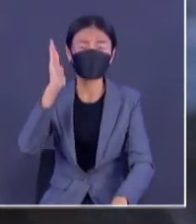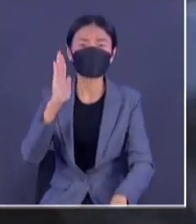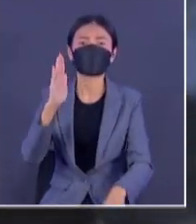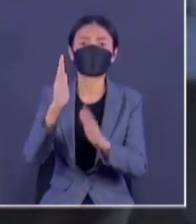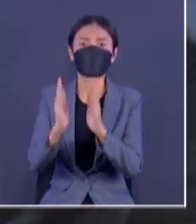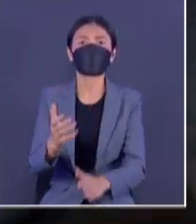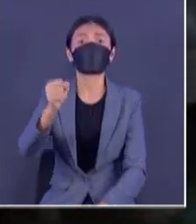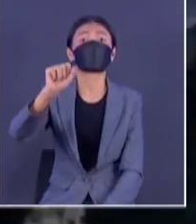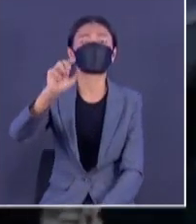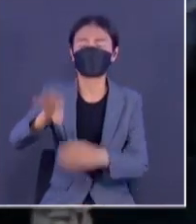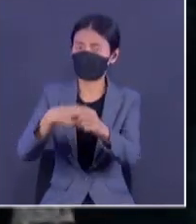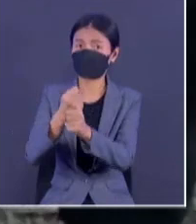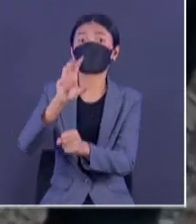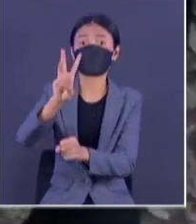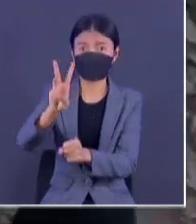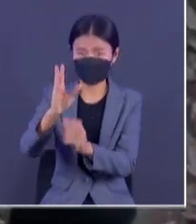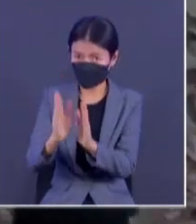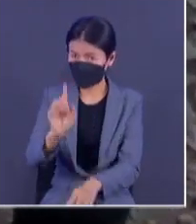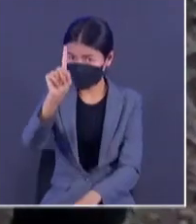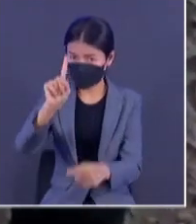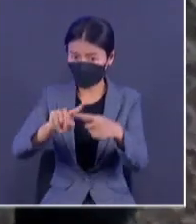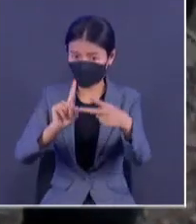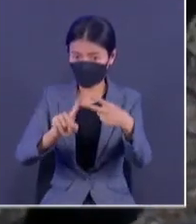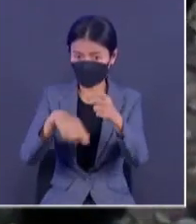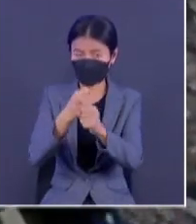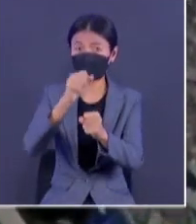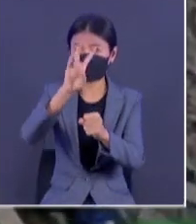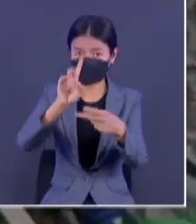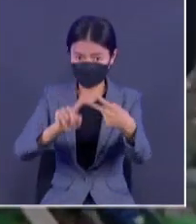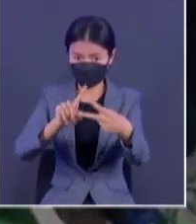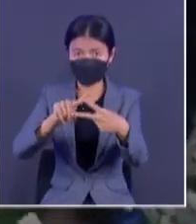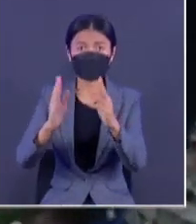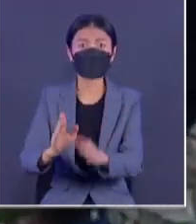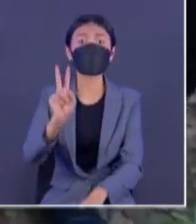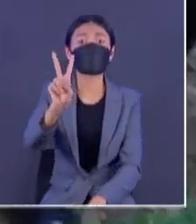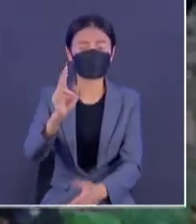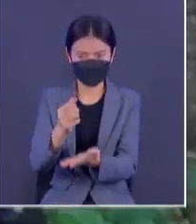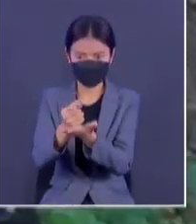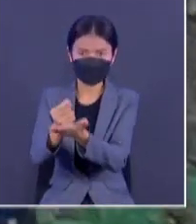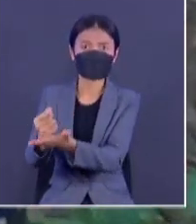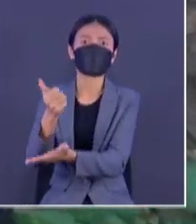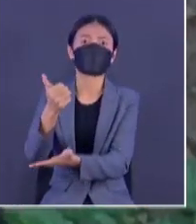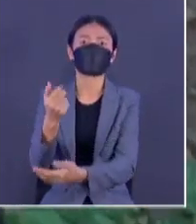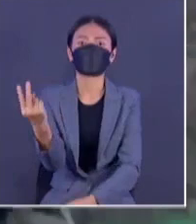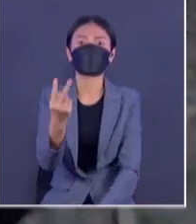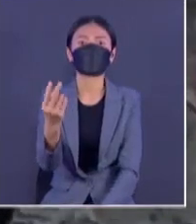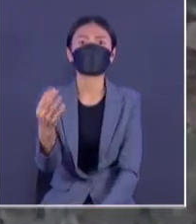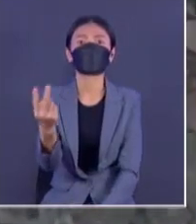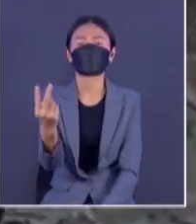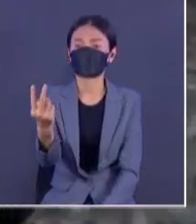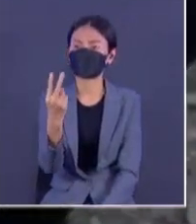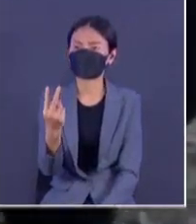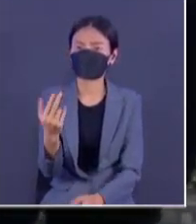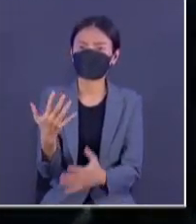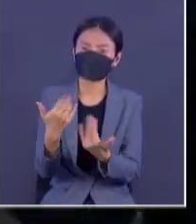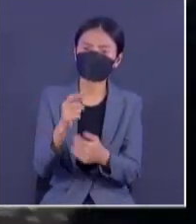1คนแล้วก็17ปีอีก1คนได้พอสอบสวนเนี่ย มันลูกค้านอกจากพ่อ